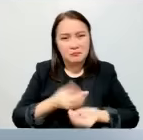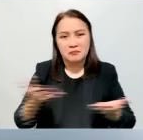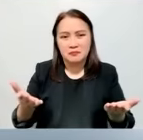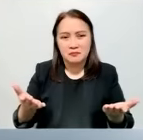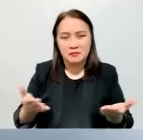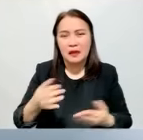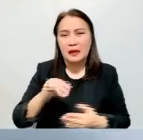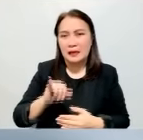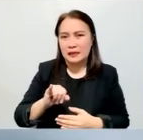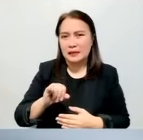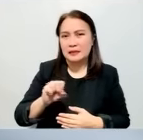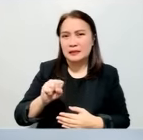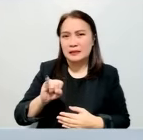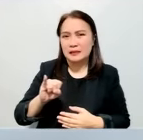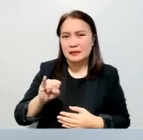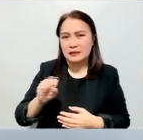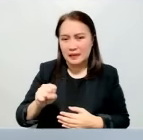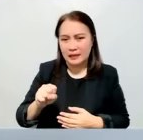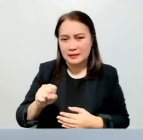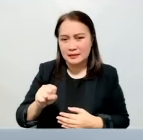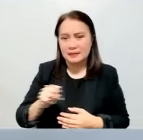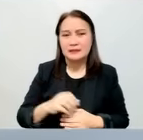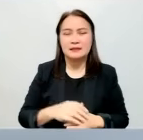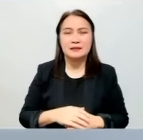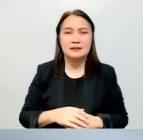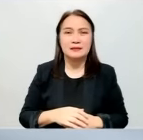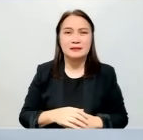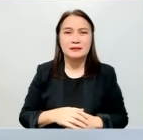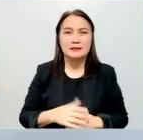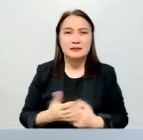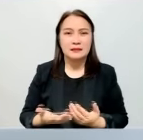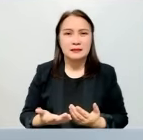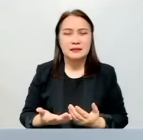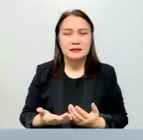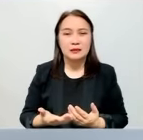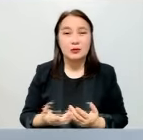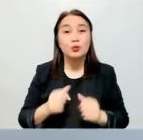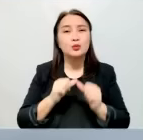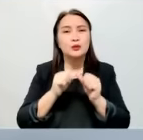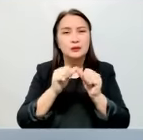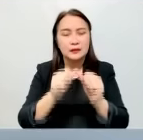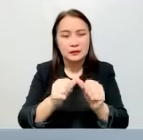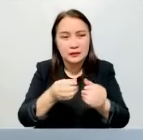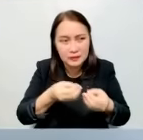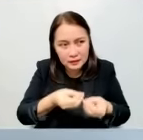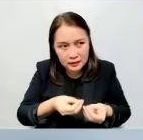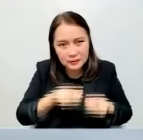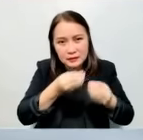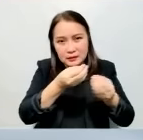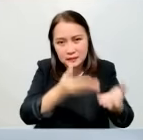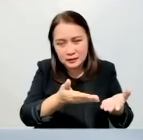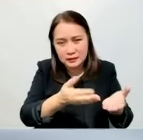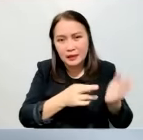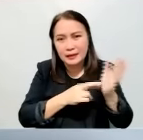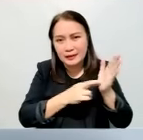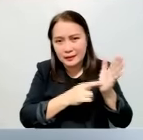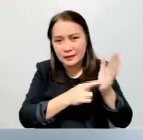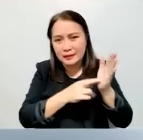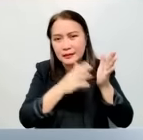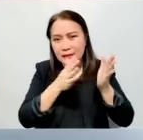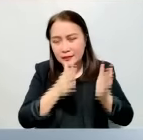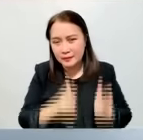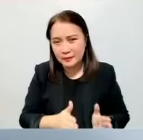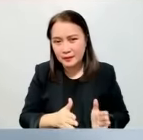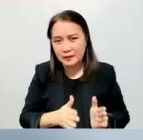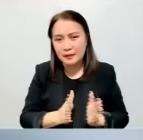Iraq and Levant, yung tinatawag natin ISIS. Mm-hmm. In fact, nagdadala siya ng mga representante ng mga teroristang grupo